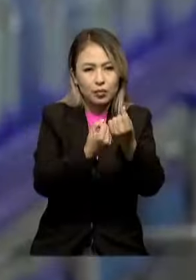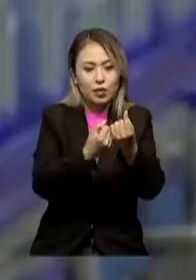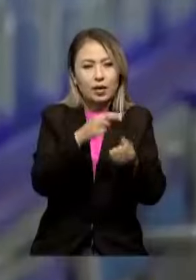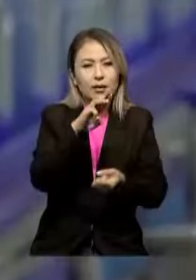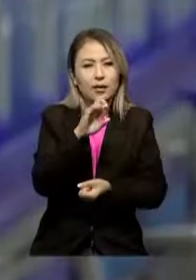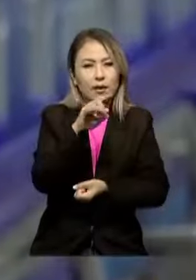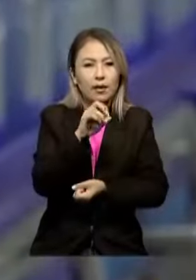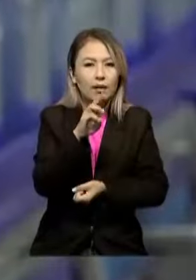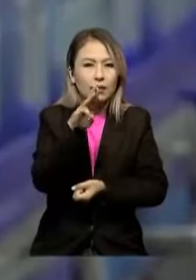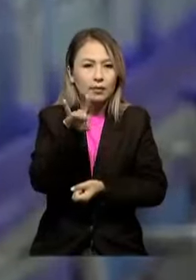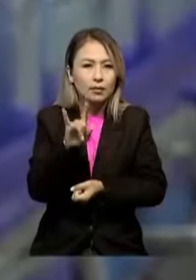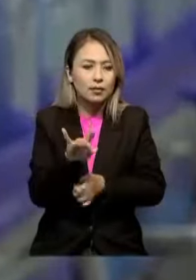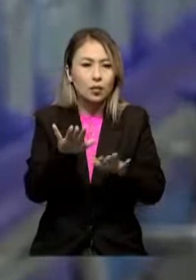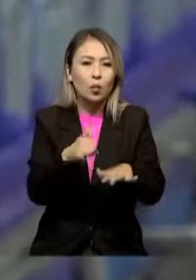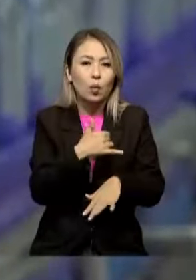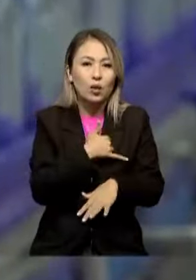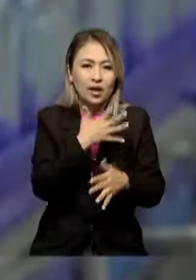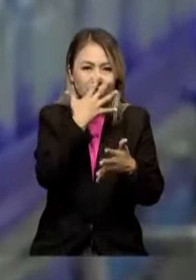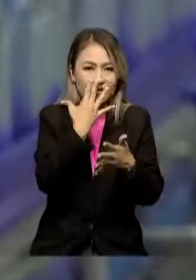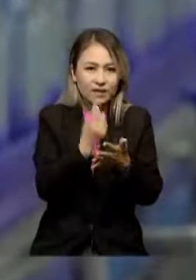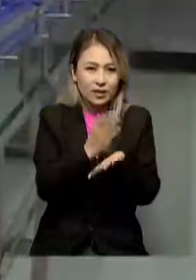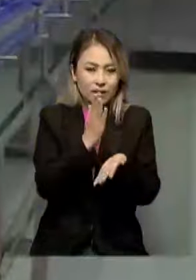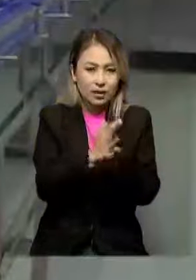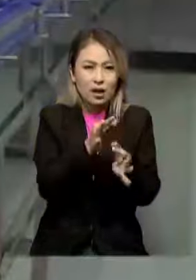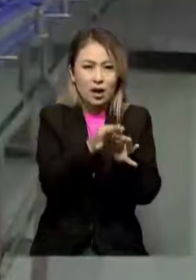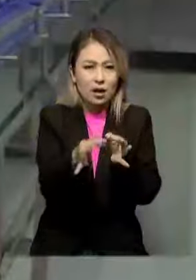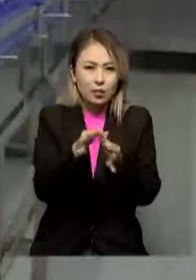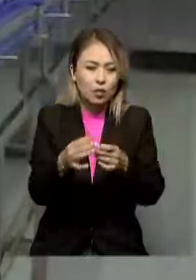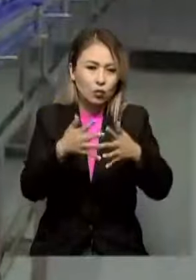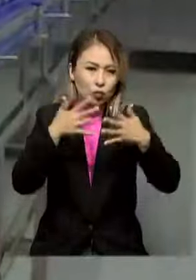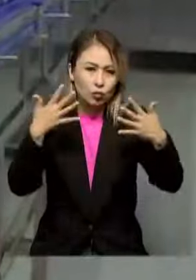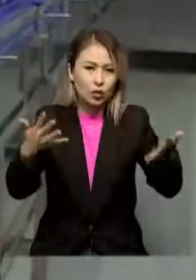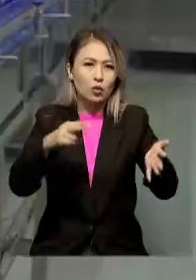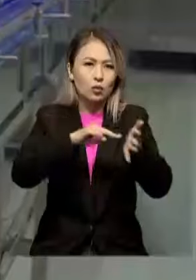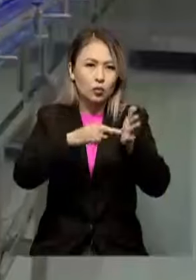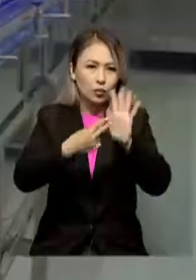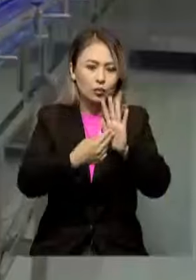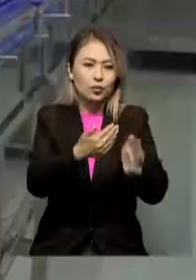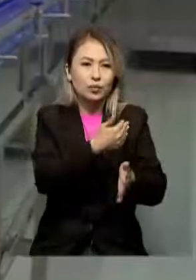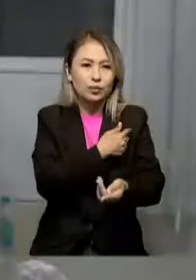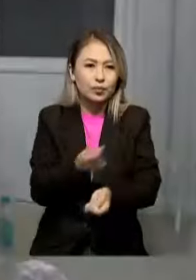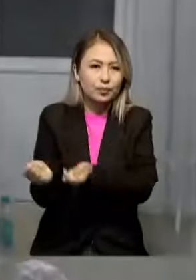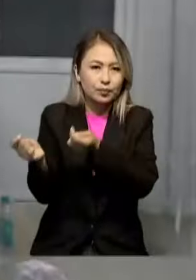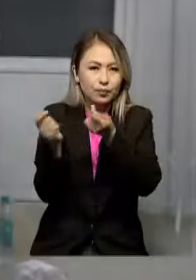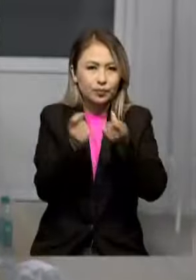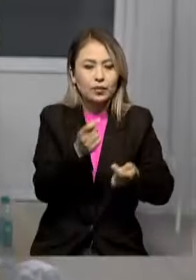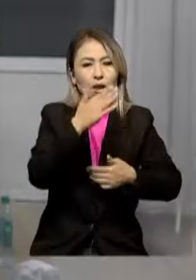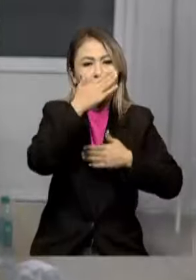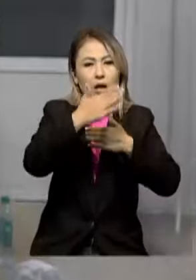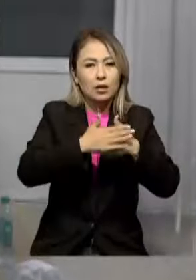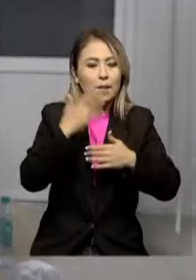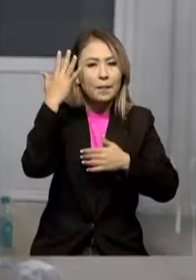ауданда жаңа индустриалдық зонамыз бар. Сол аймаққа біз қазір үлкен жобаларды әкелуге тырысып жатырмыз. Алдағы